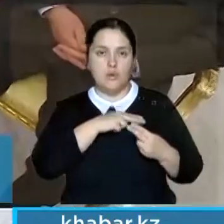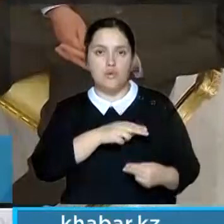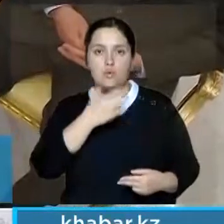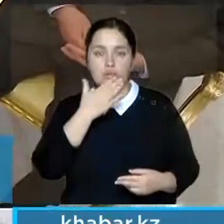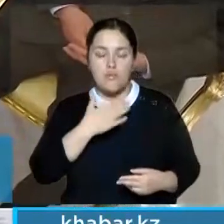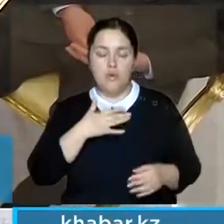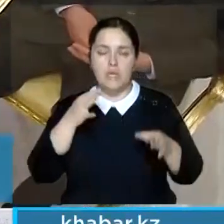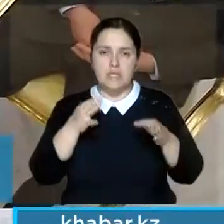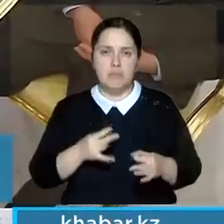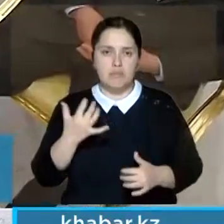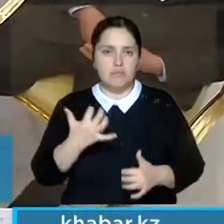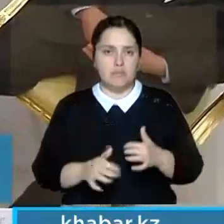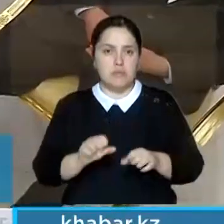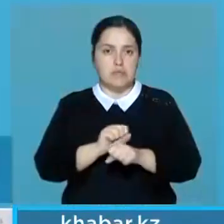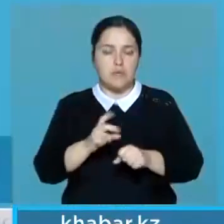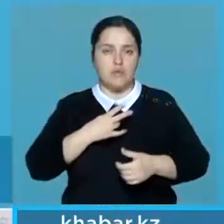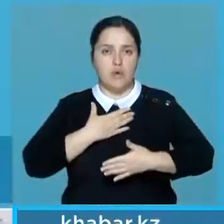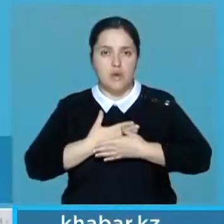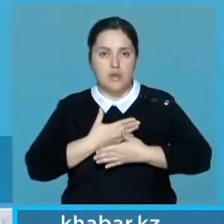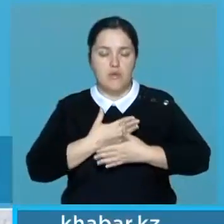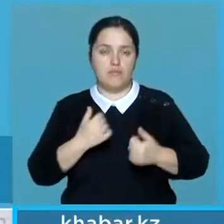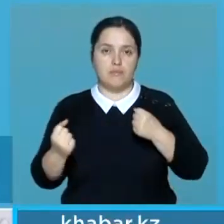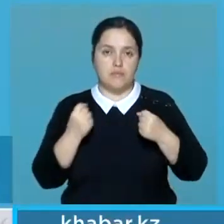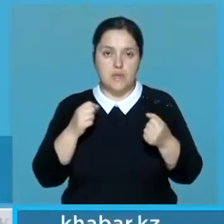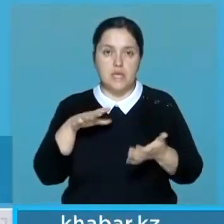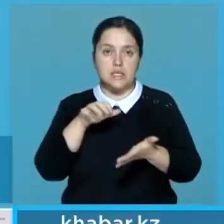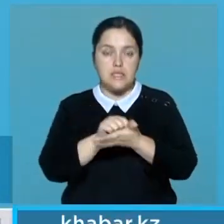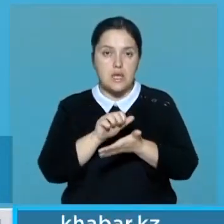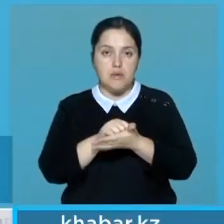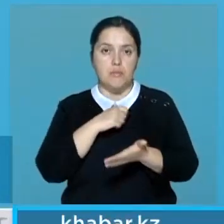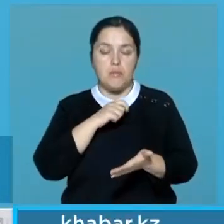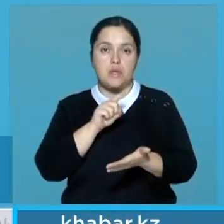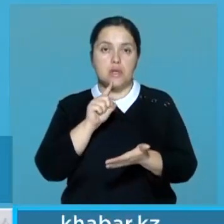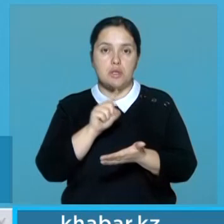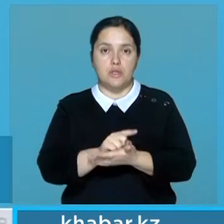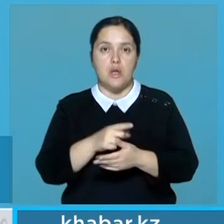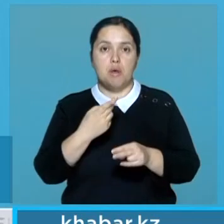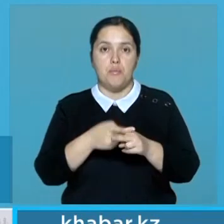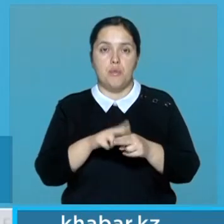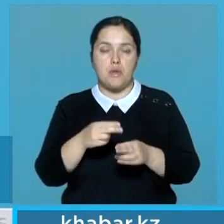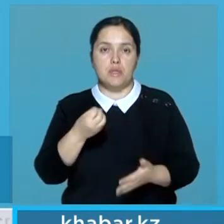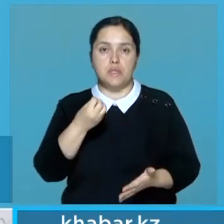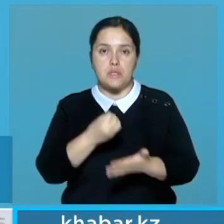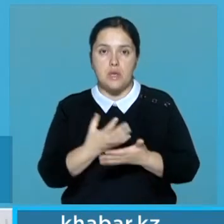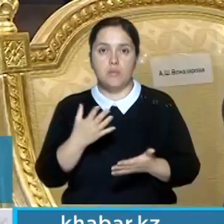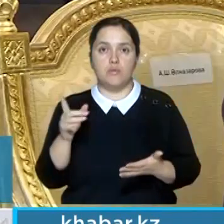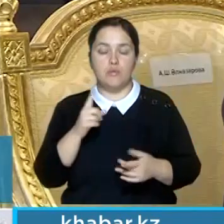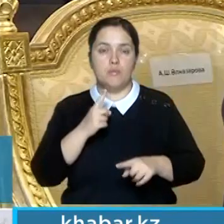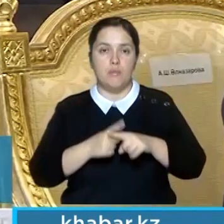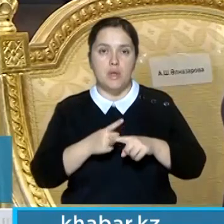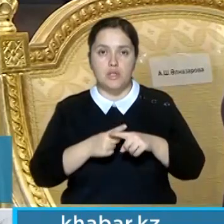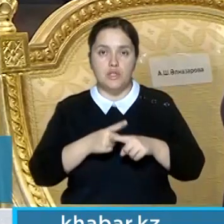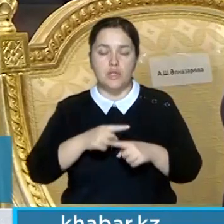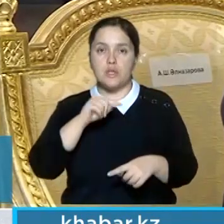справедливой, неравнодушной, активно занимающейся физической культурой и спортом. Мы должны всеми силами продвигать эти ценности, чтобы положительные качества